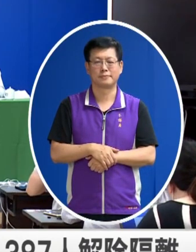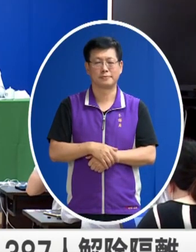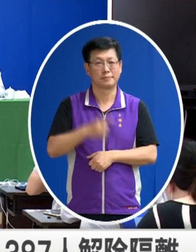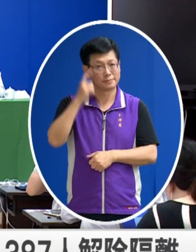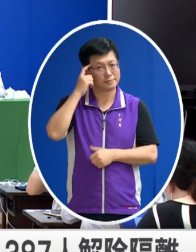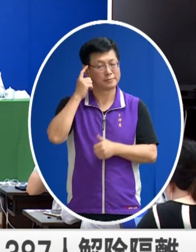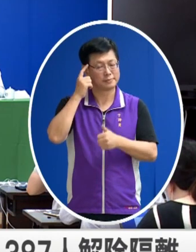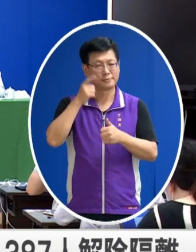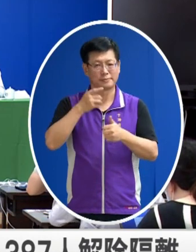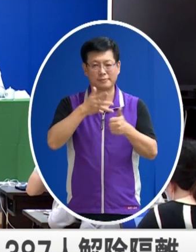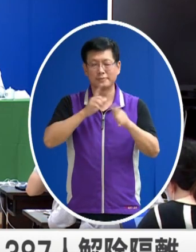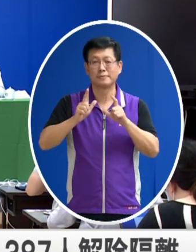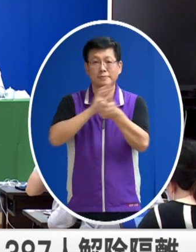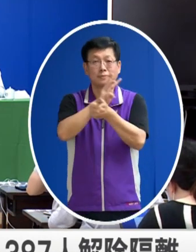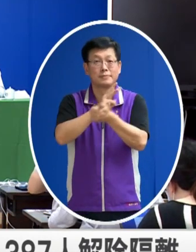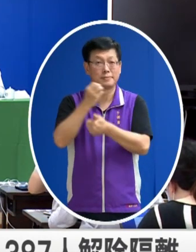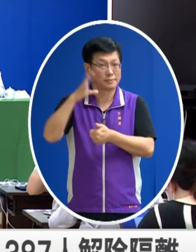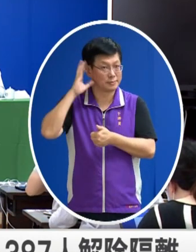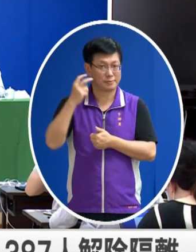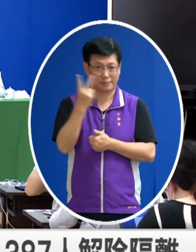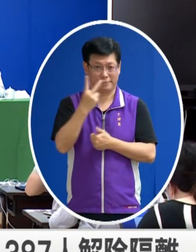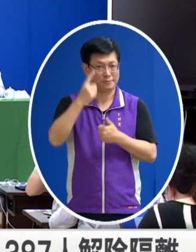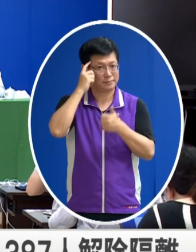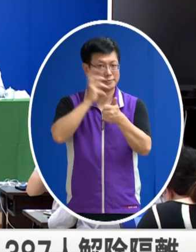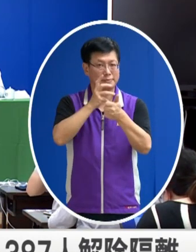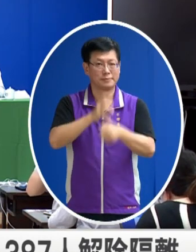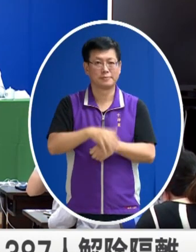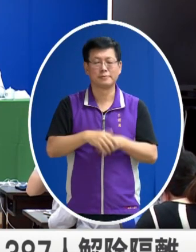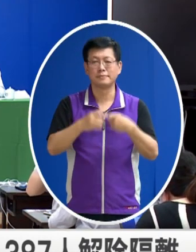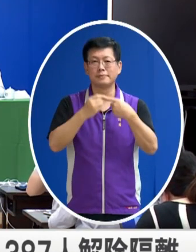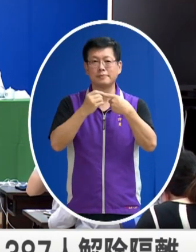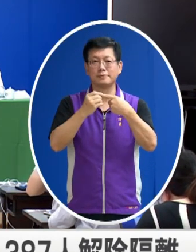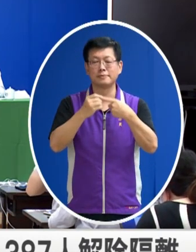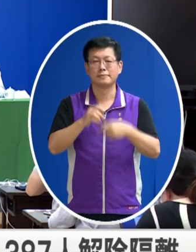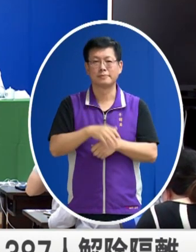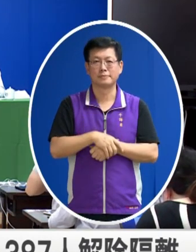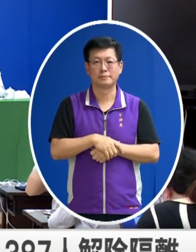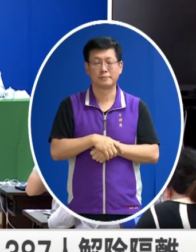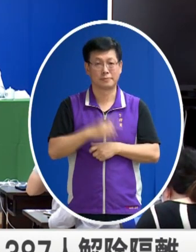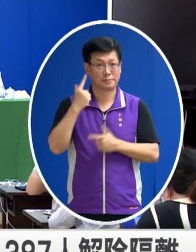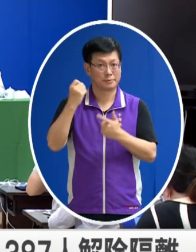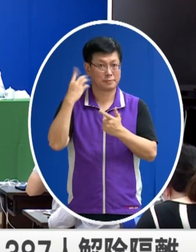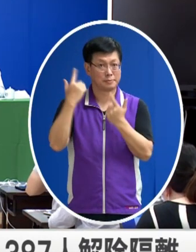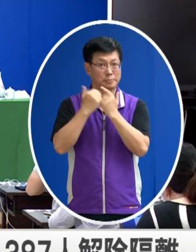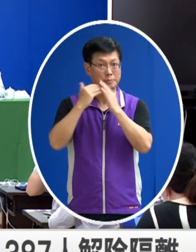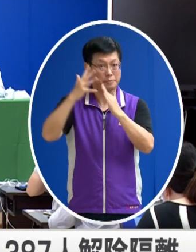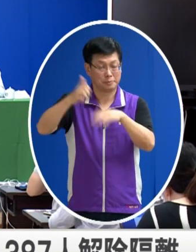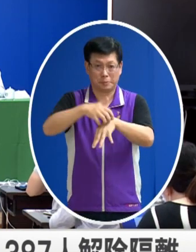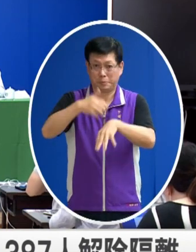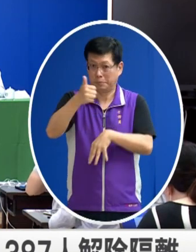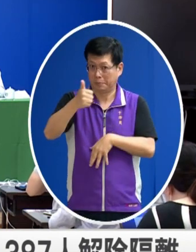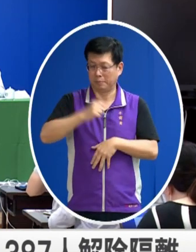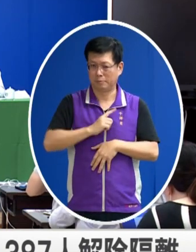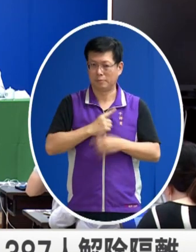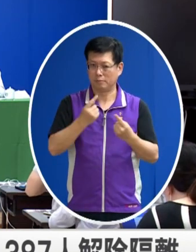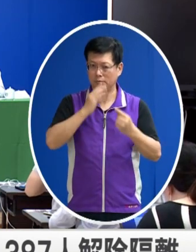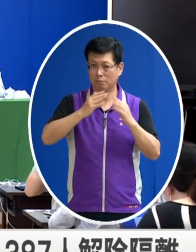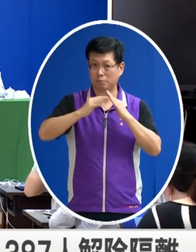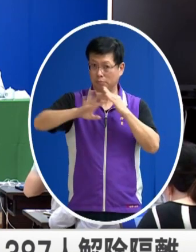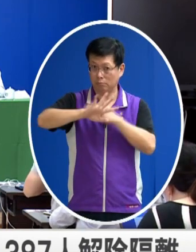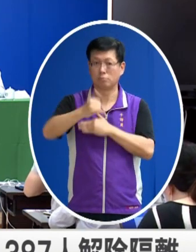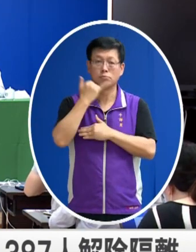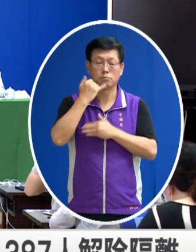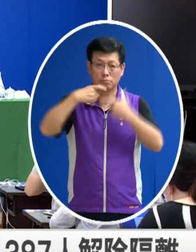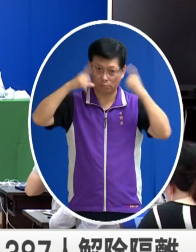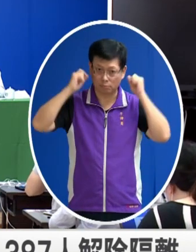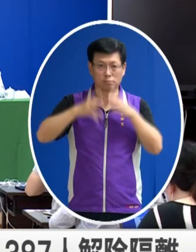指挥官好，东森新闻这边有两个问题要来提问。第一个提问是新北市长侯友宜在受访的时候说到户外现在可以不用